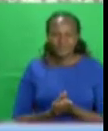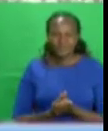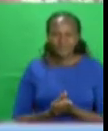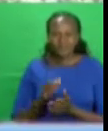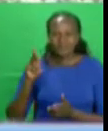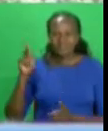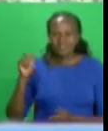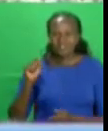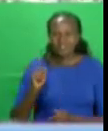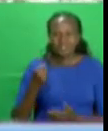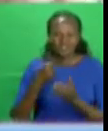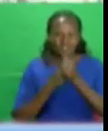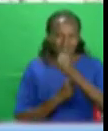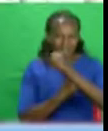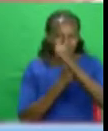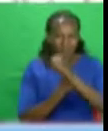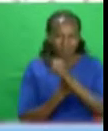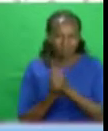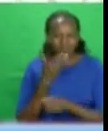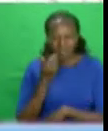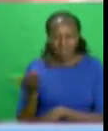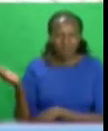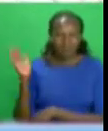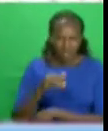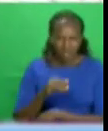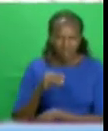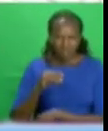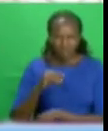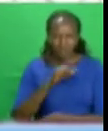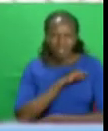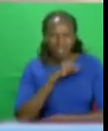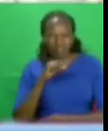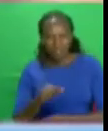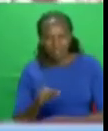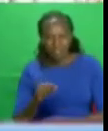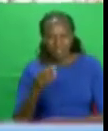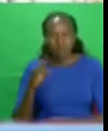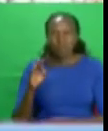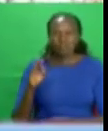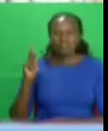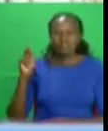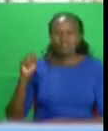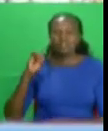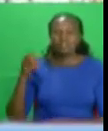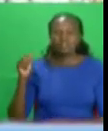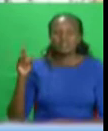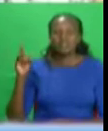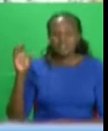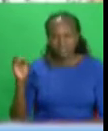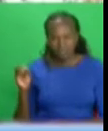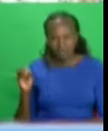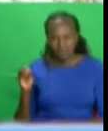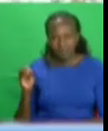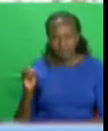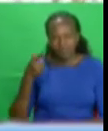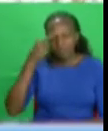is supporting Gedienye arudi kuwa governor wa Kajiado. And you can take that word to the bank. Hiyo ndio Ole Sakuda amesema.